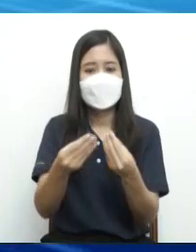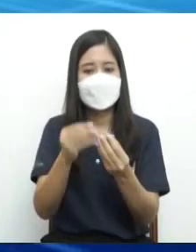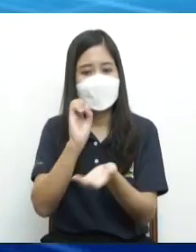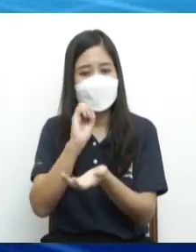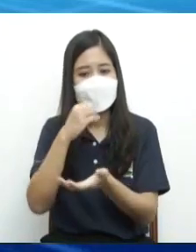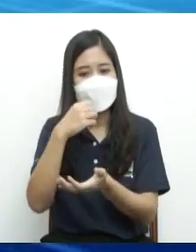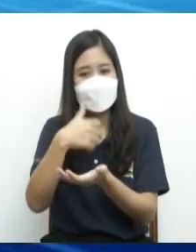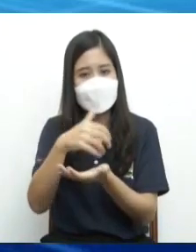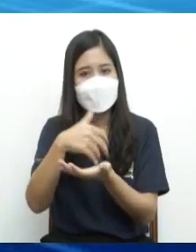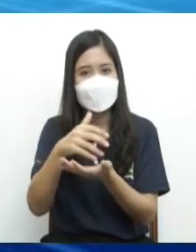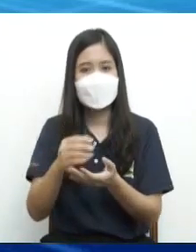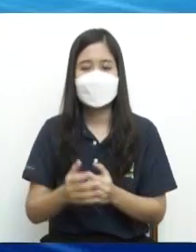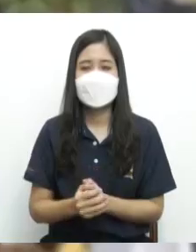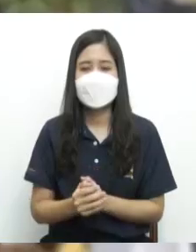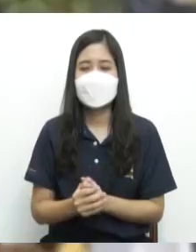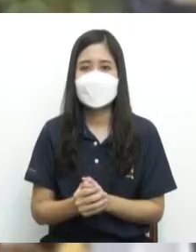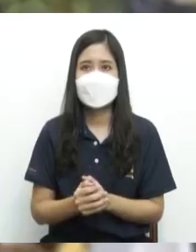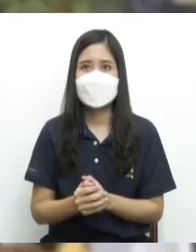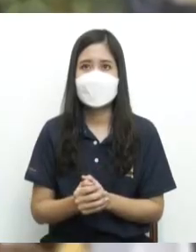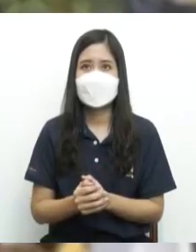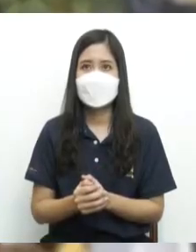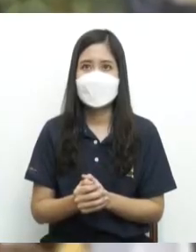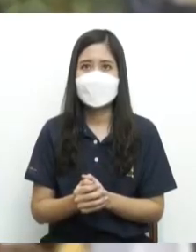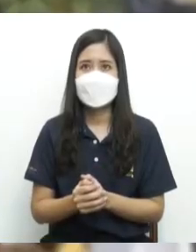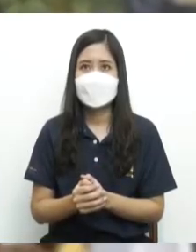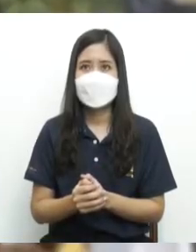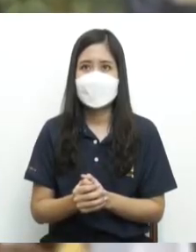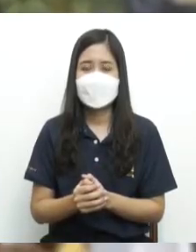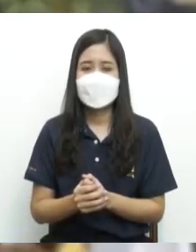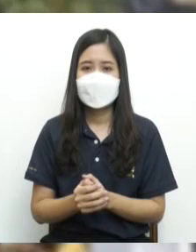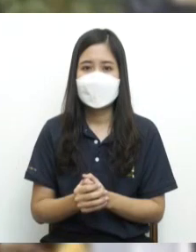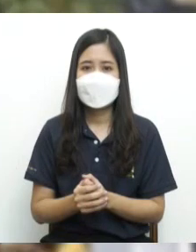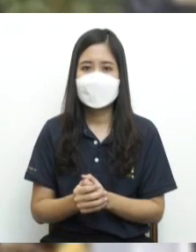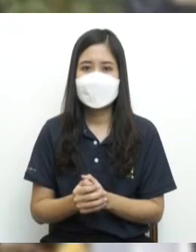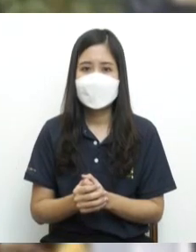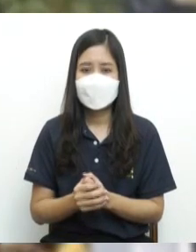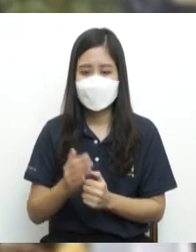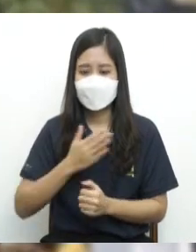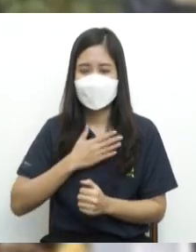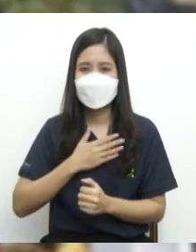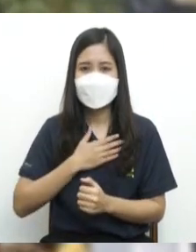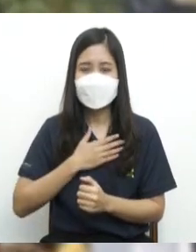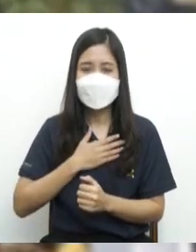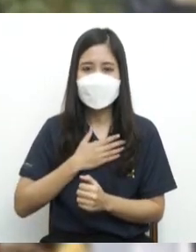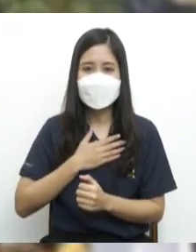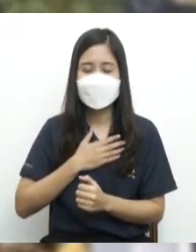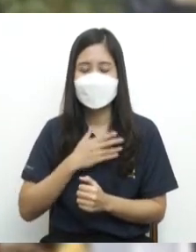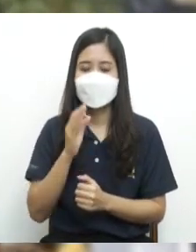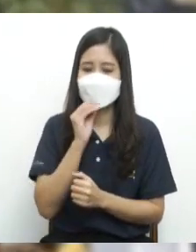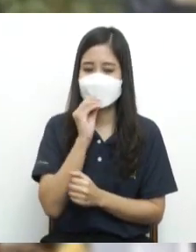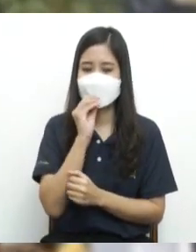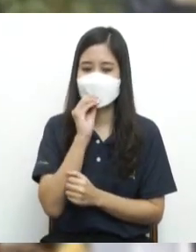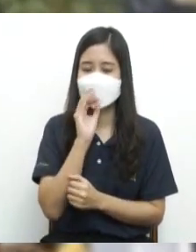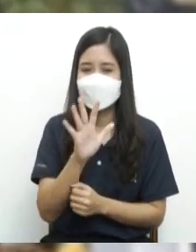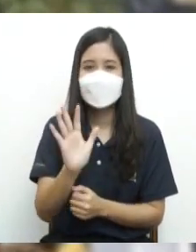ำเรียนท่านสนิทก่อนค ่ะเรื่องเวลาจำกัด ผมเรียนว่าผมคงไม่กล้าจะไปบอกว่าใครทำอะไร